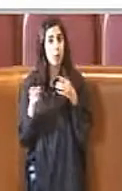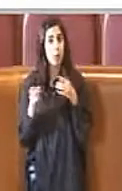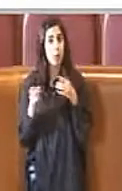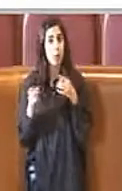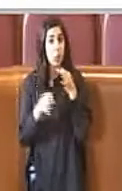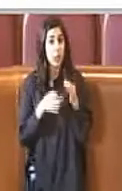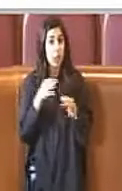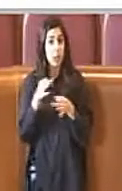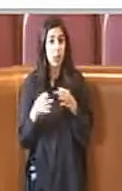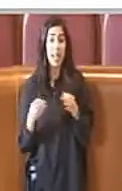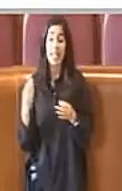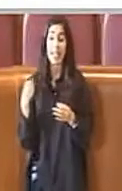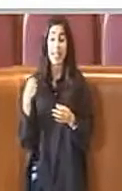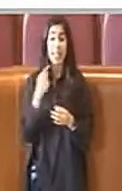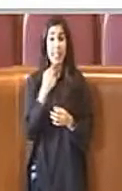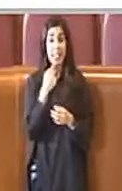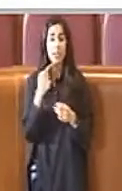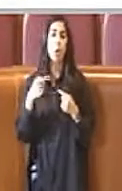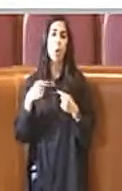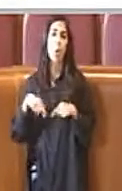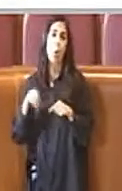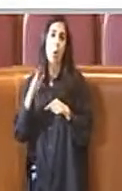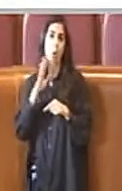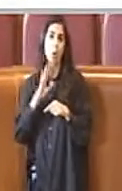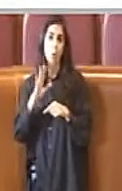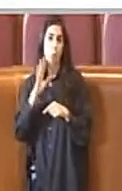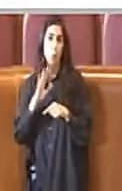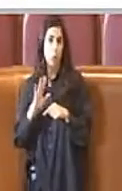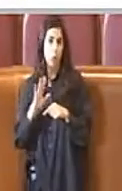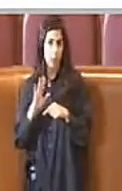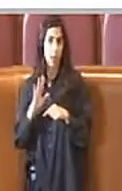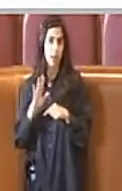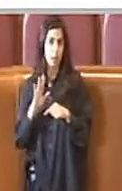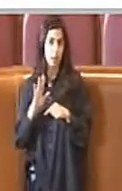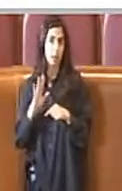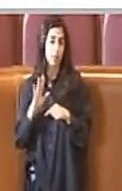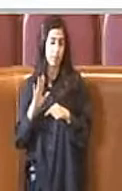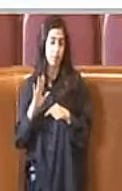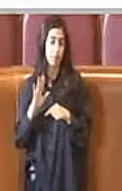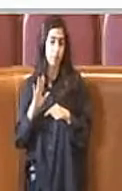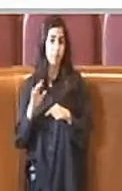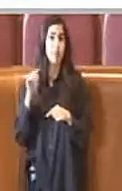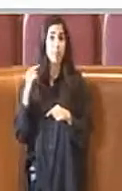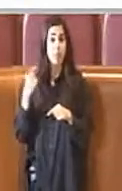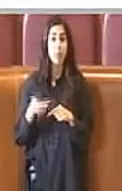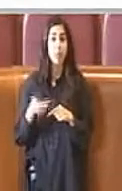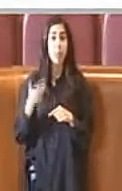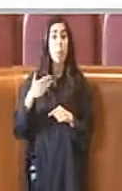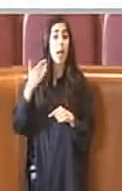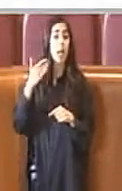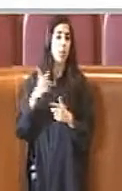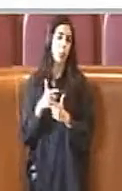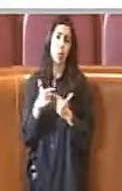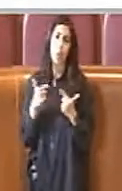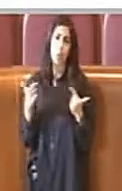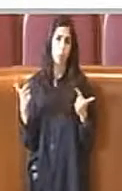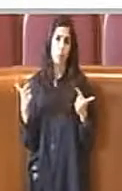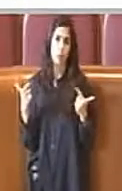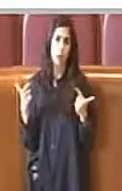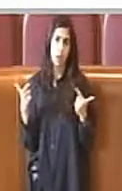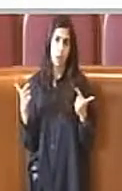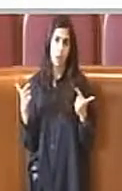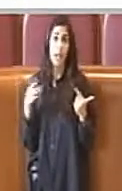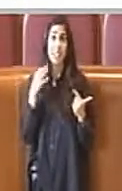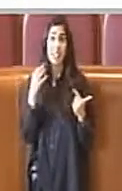dalle consulte stesse di fatto è un qualcosa che in passato non è mai accaduto quindi se arriva questa richiesta